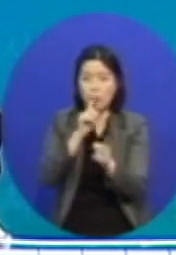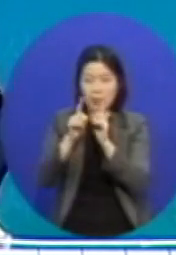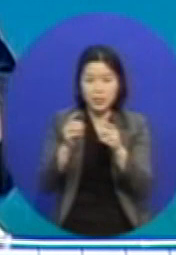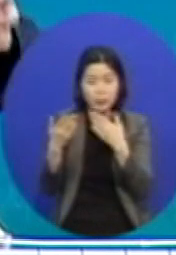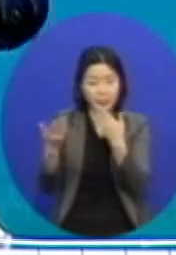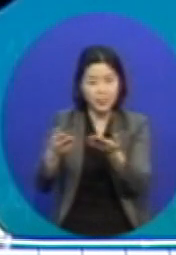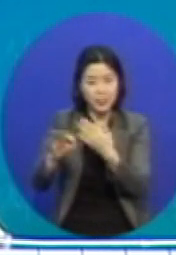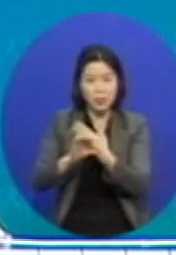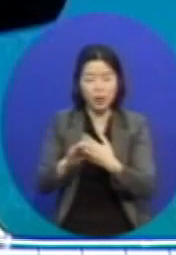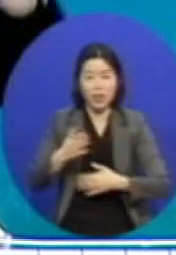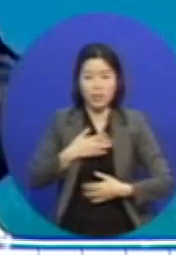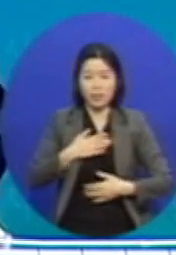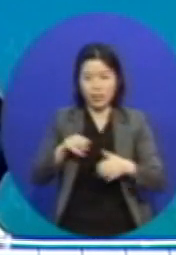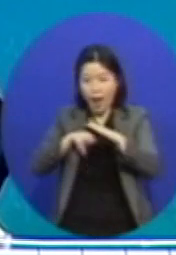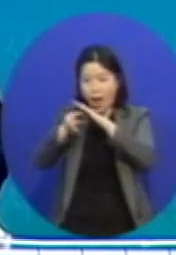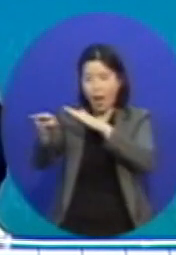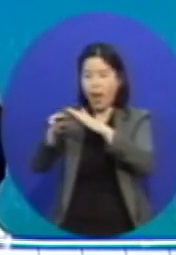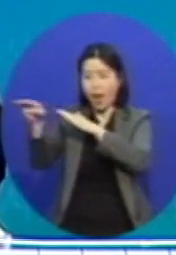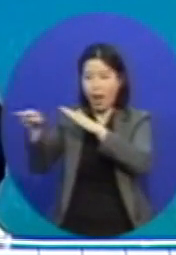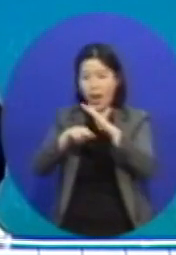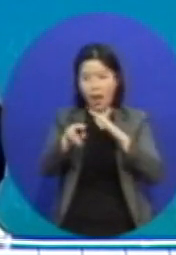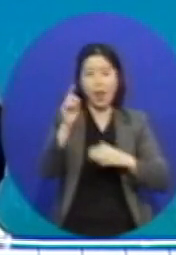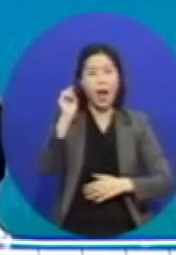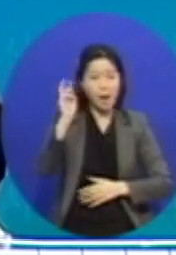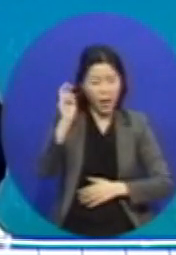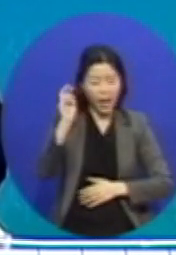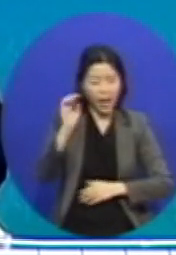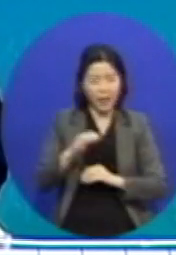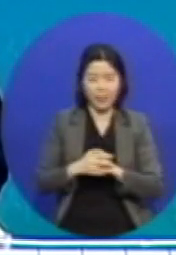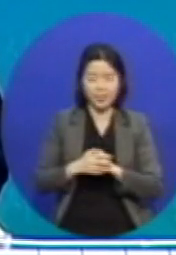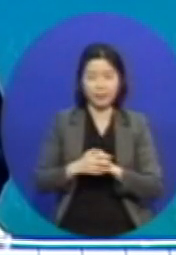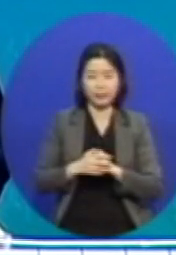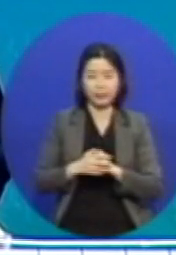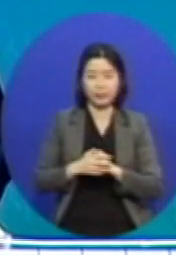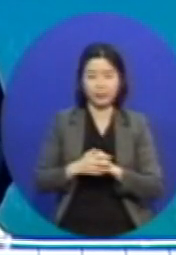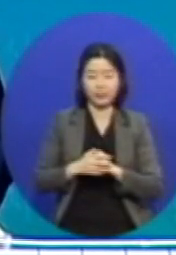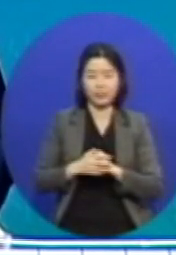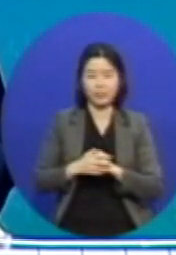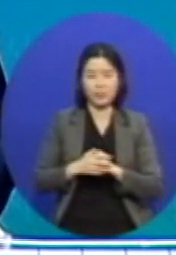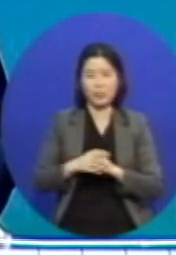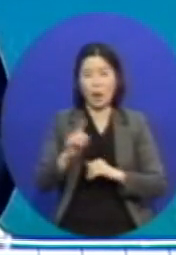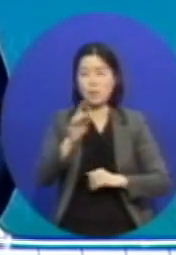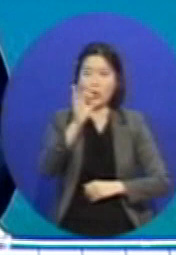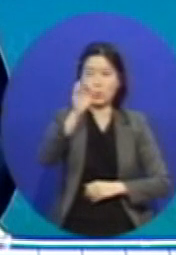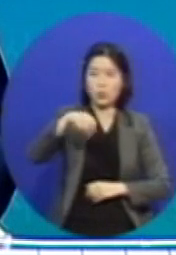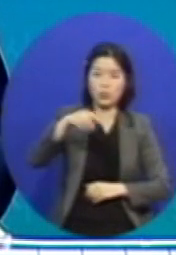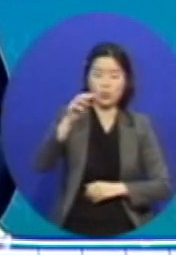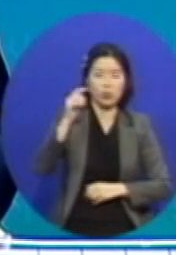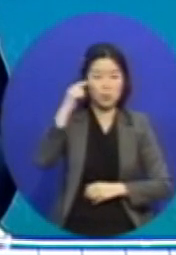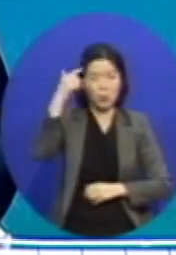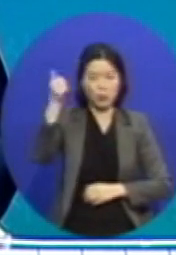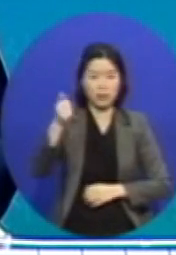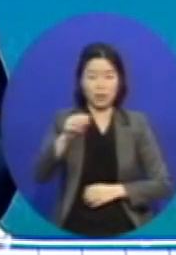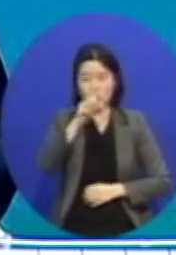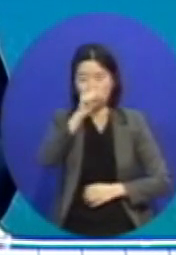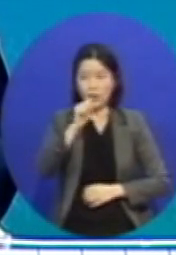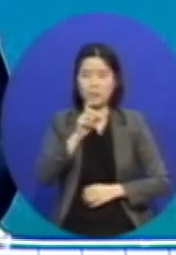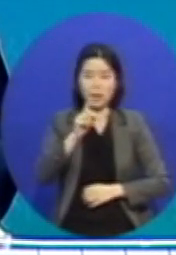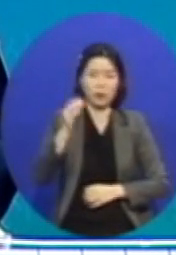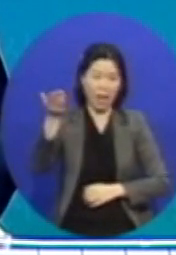여러분들은 다 저 피해 도망 다녀 쓸 거에요 그죠 어유 목사 좋다 낸 것도 다 옛날